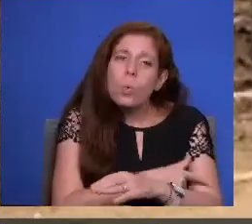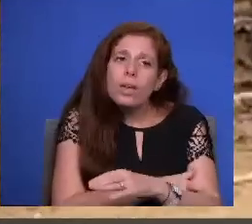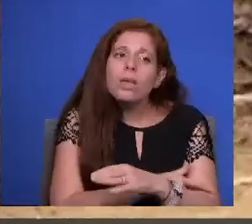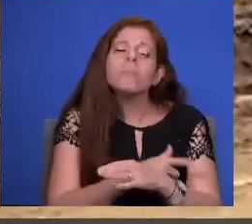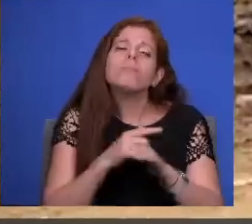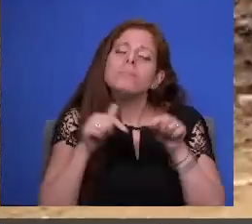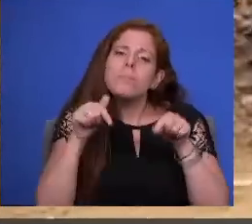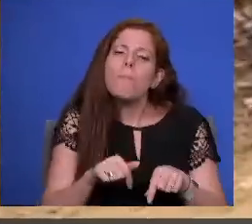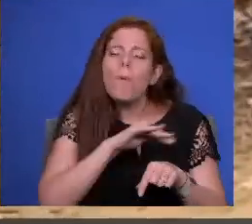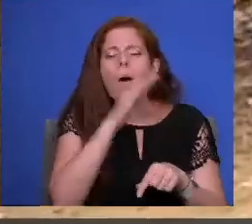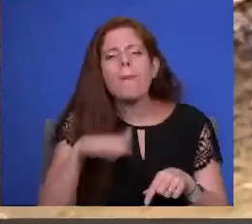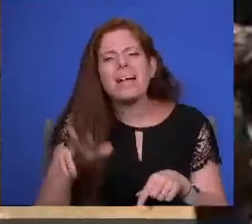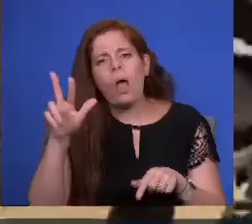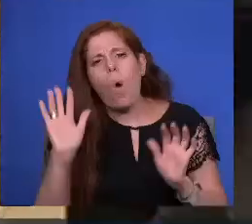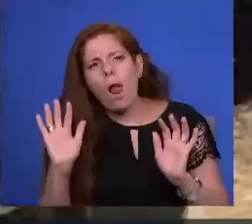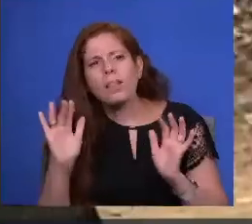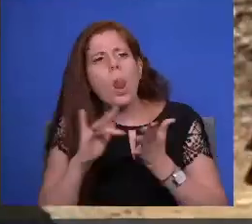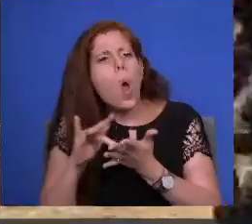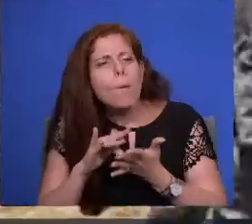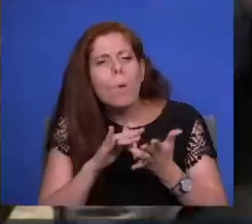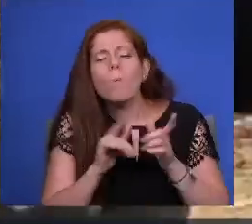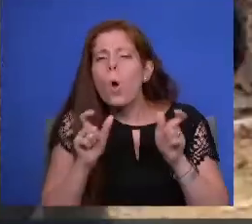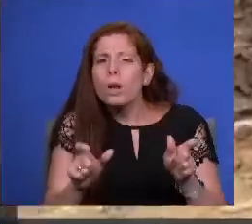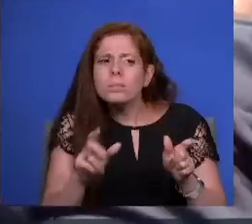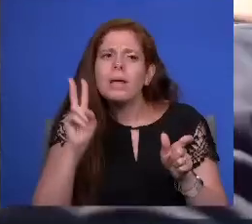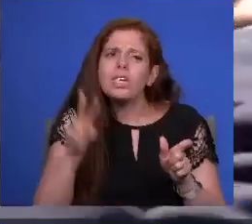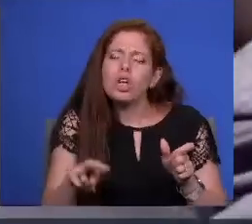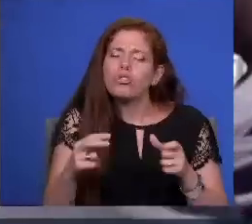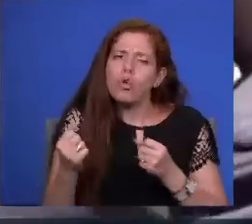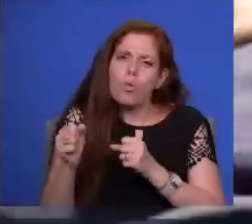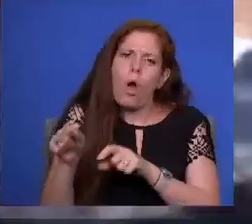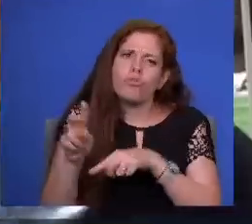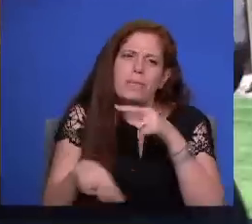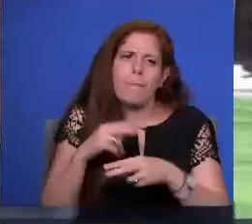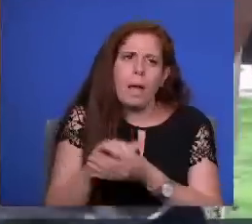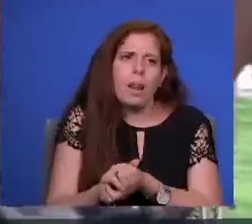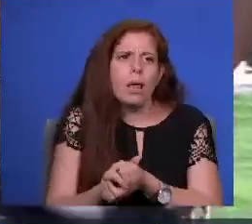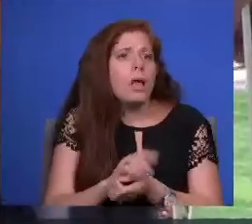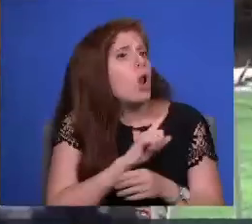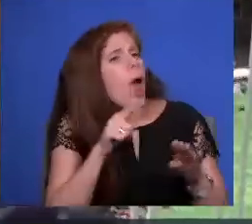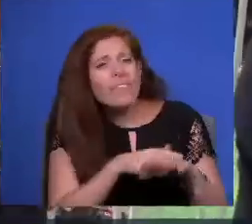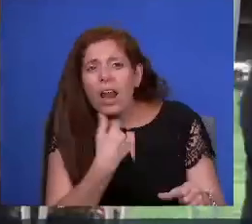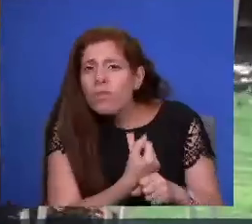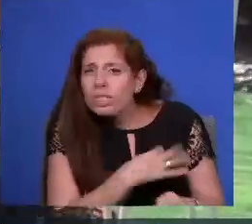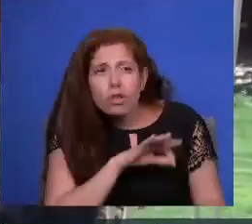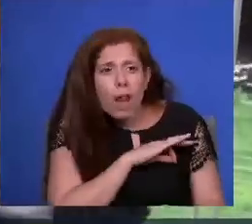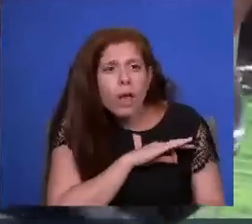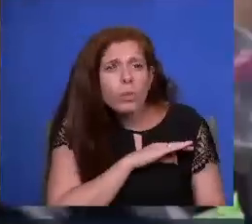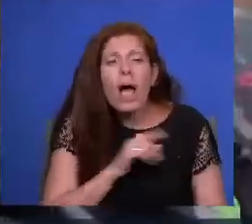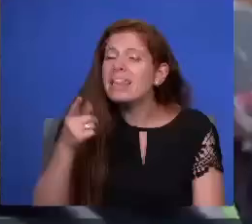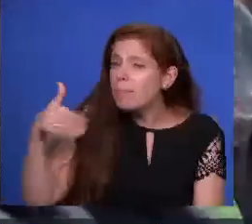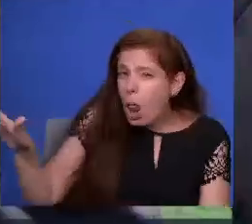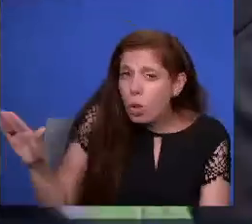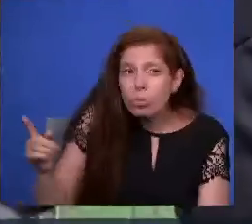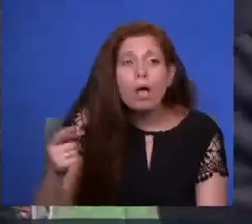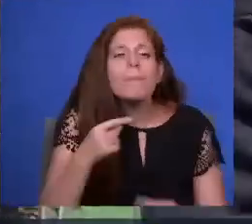זה פה ברמת הגולן, לכל מקום, לכל חסימה, יש כוח שמוקצה. לא להפריע לעבודה שלנו, נקודה. אני אמרתי, תלכו לשם, אל תדברו יותר